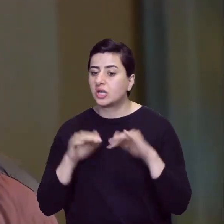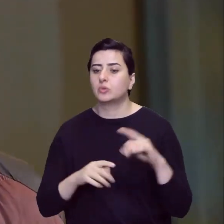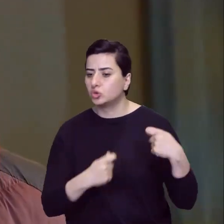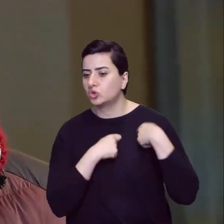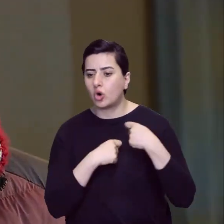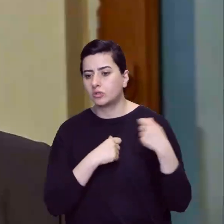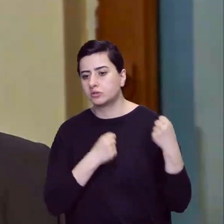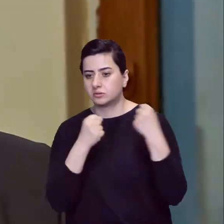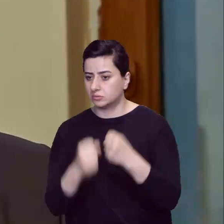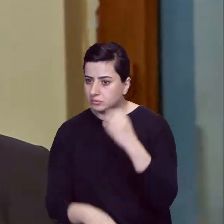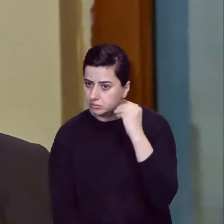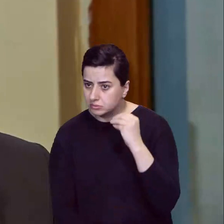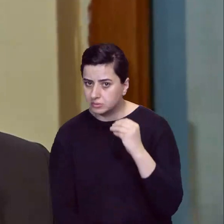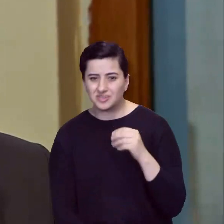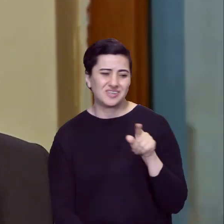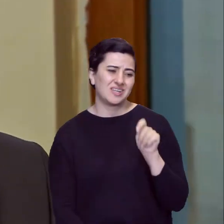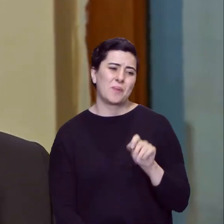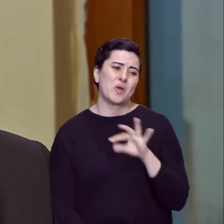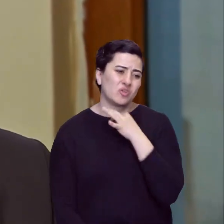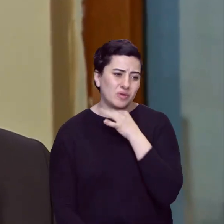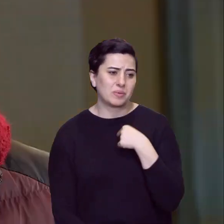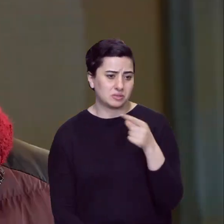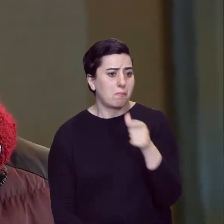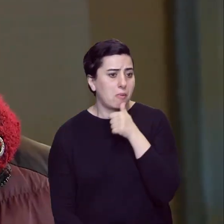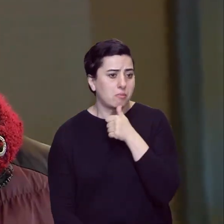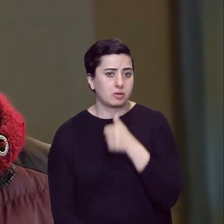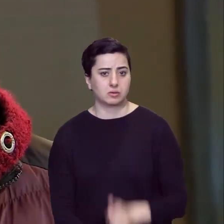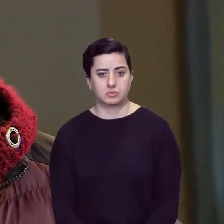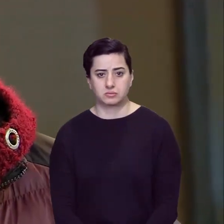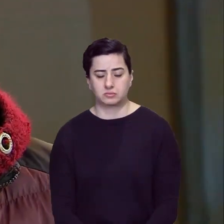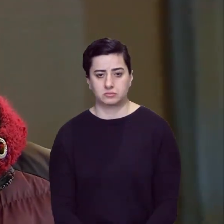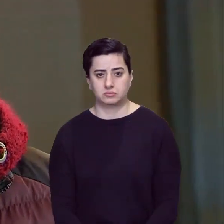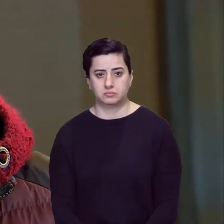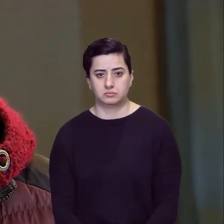Adamların beni zorla getirdi. Yapma böyle. Ben senin babanım.